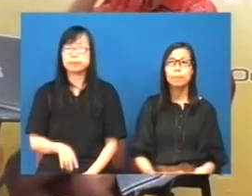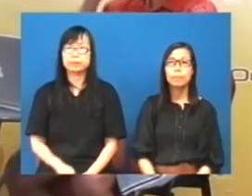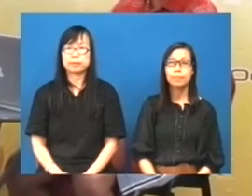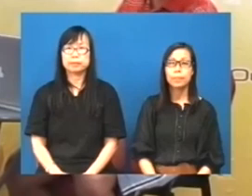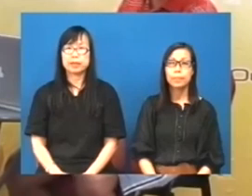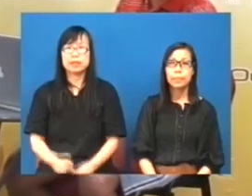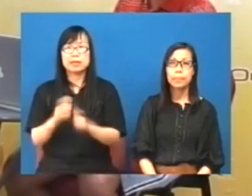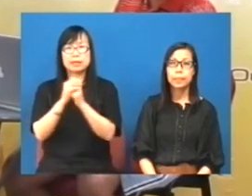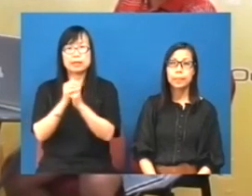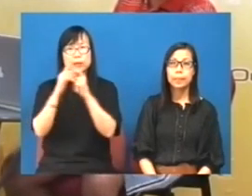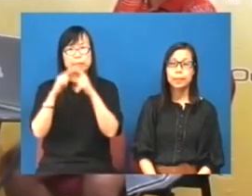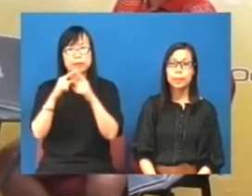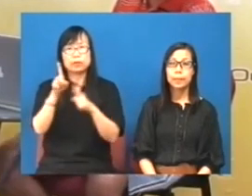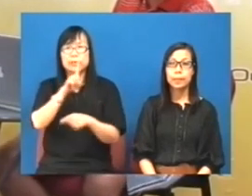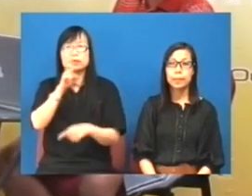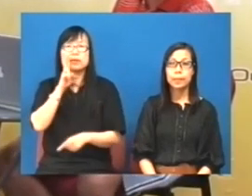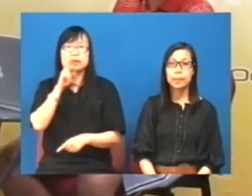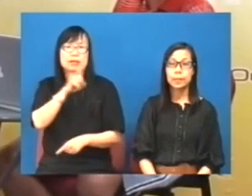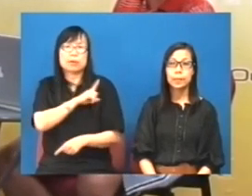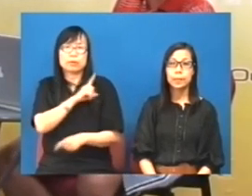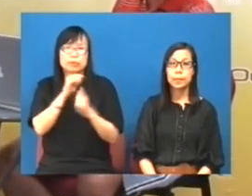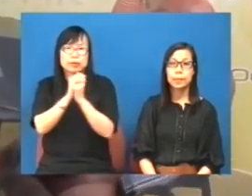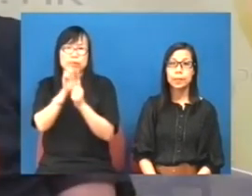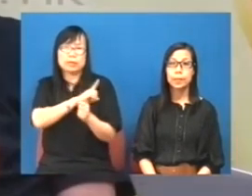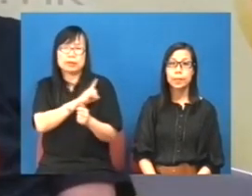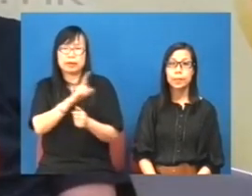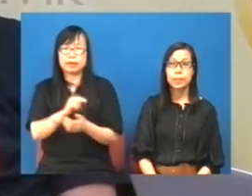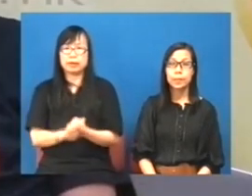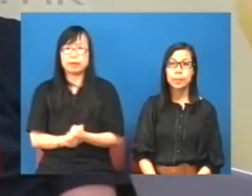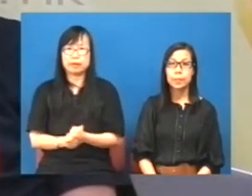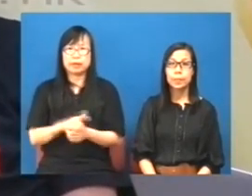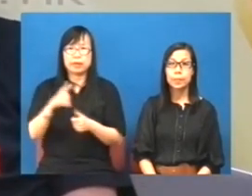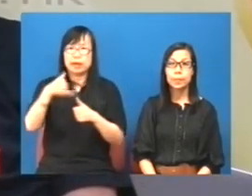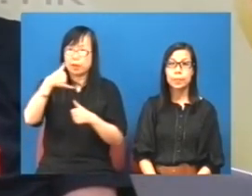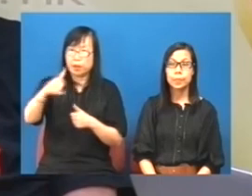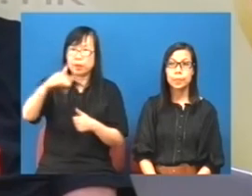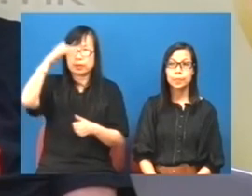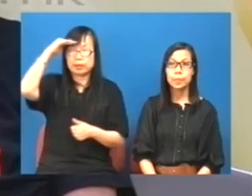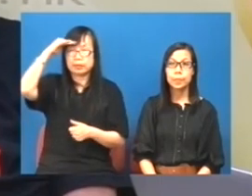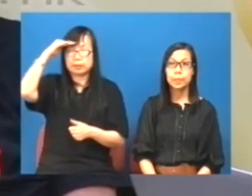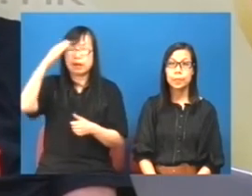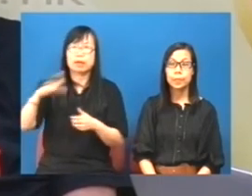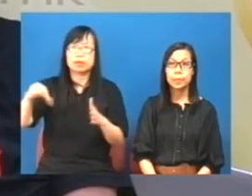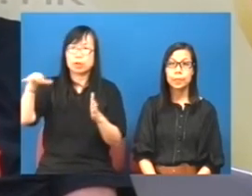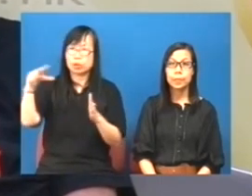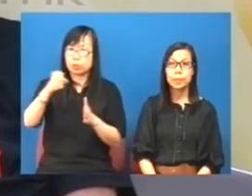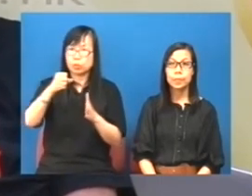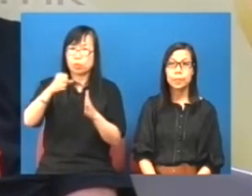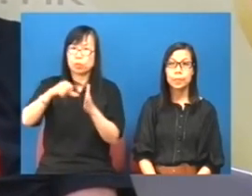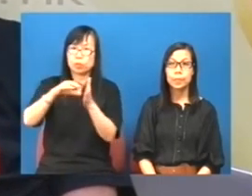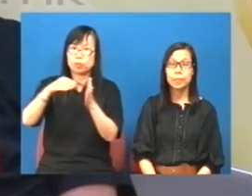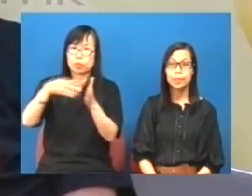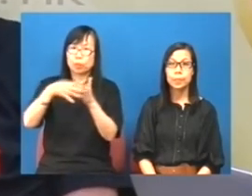求人不如求己第一大家應該去警察總部示威或者發電郵給曾偉紅